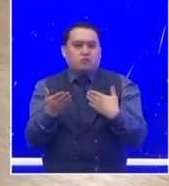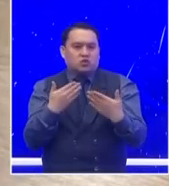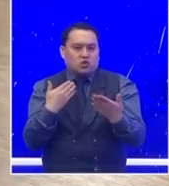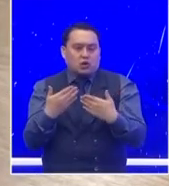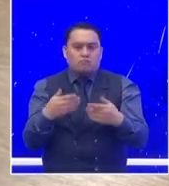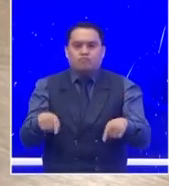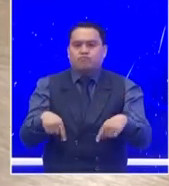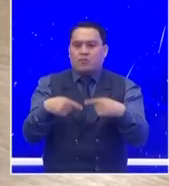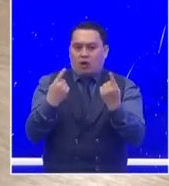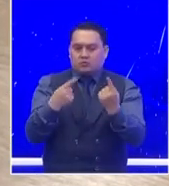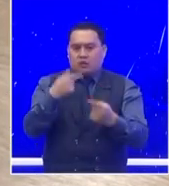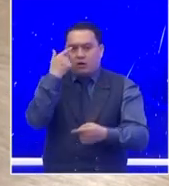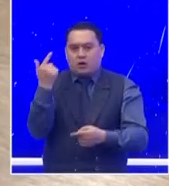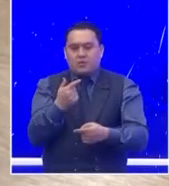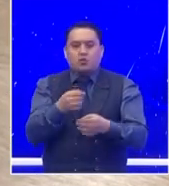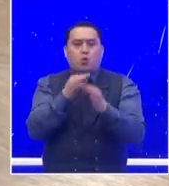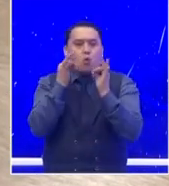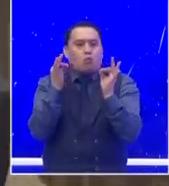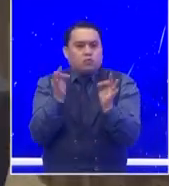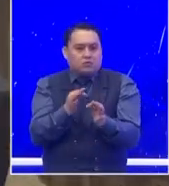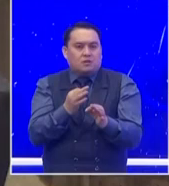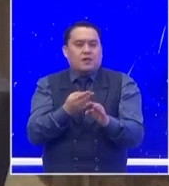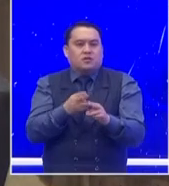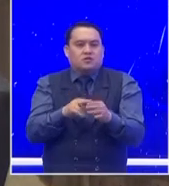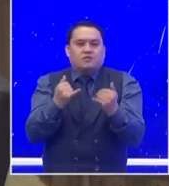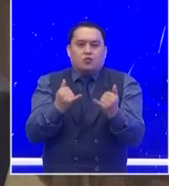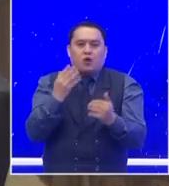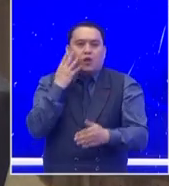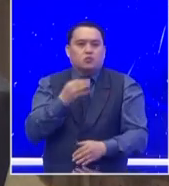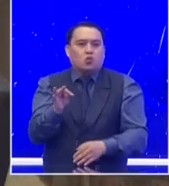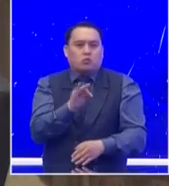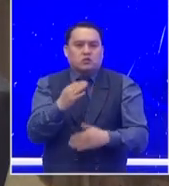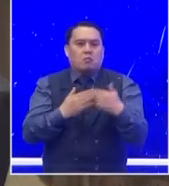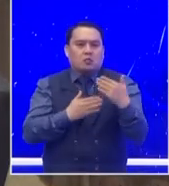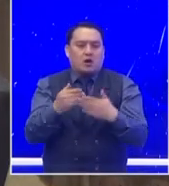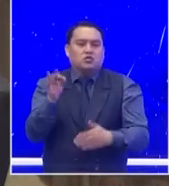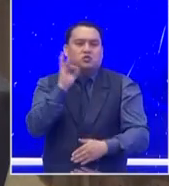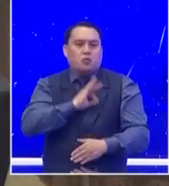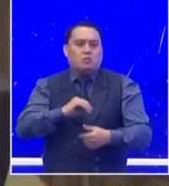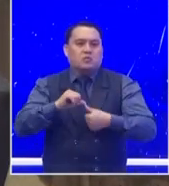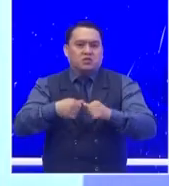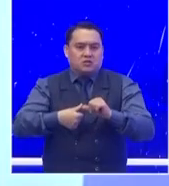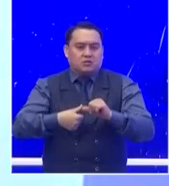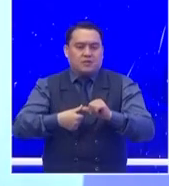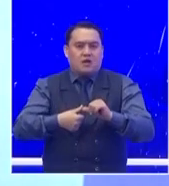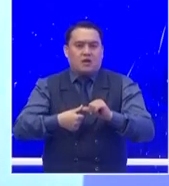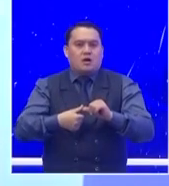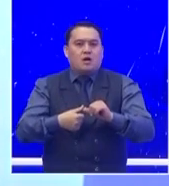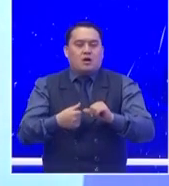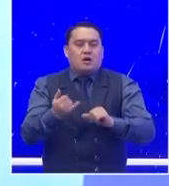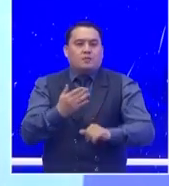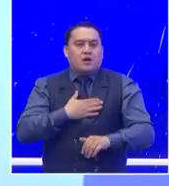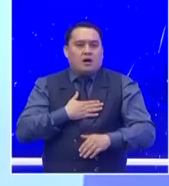на повышение квалификации и обмен опытом, практикует в Казахстане только Алматинская область, причем на постоянной основе. Это, в свою